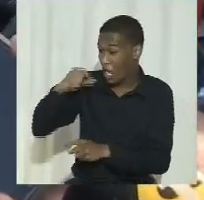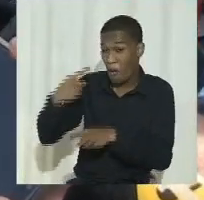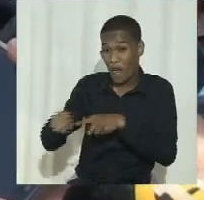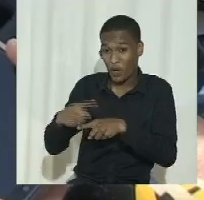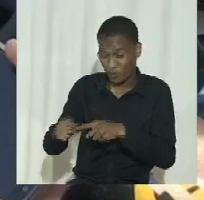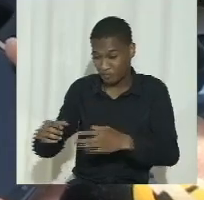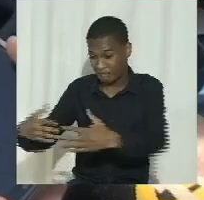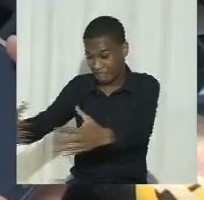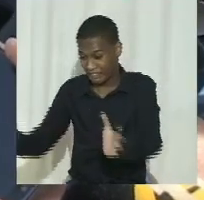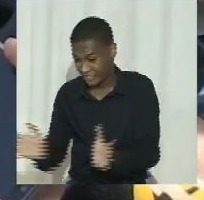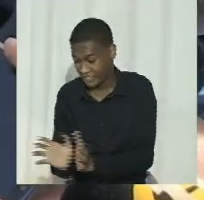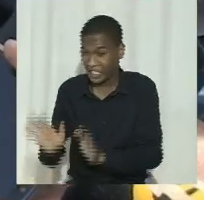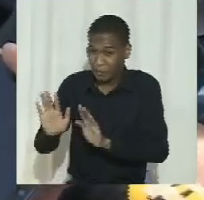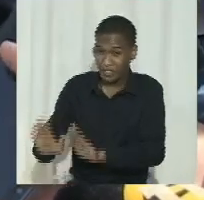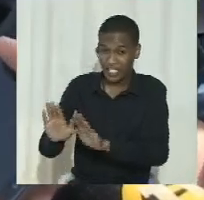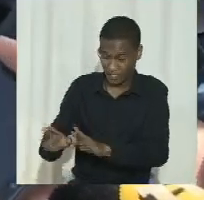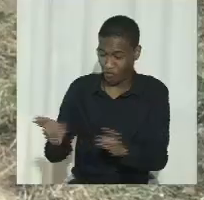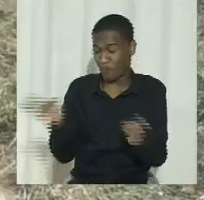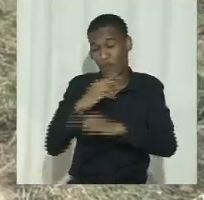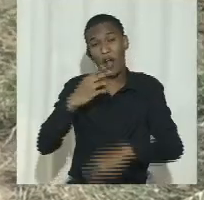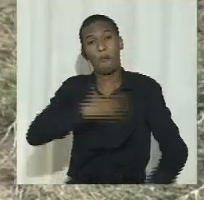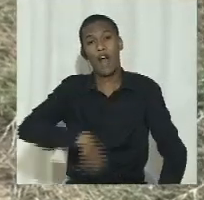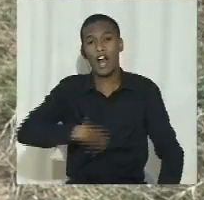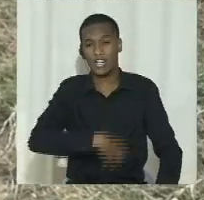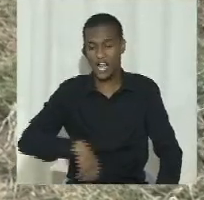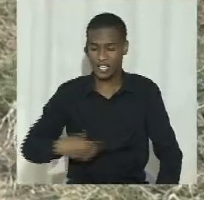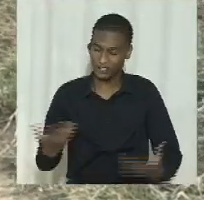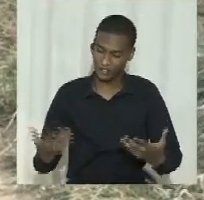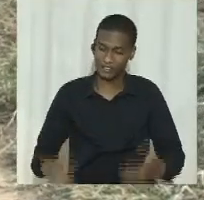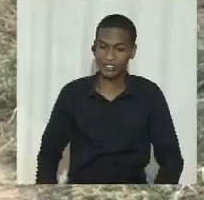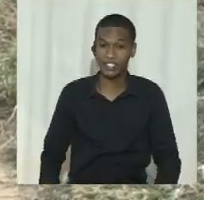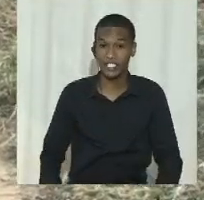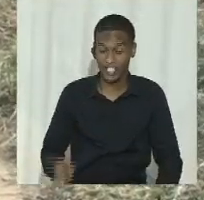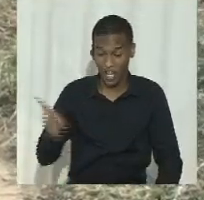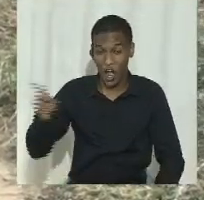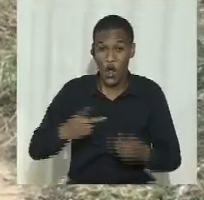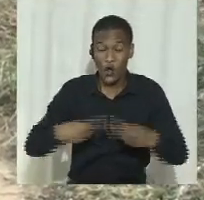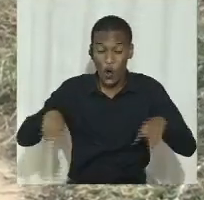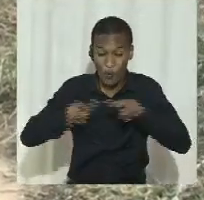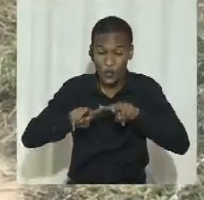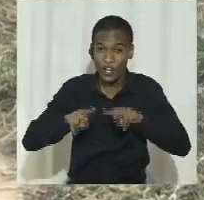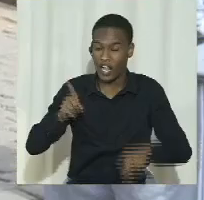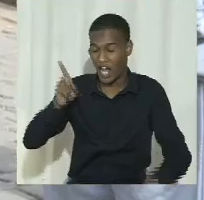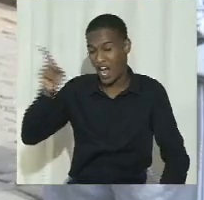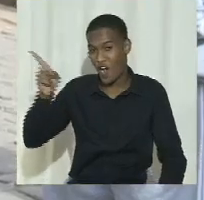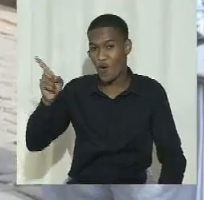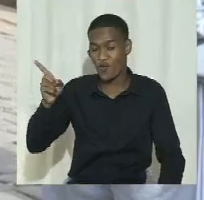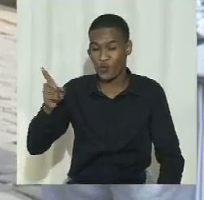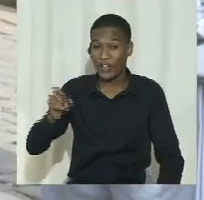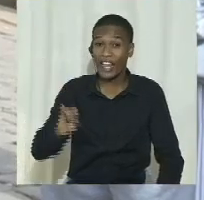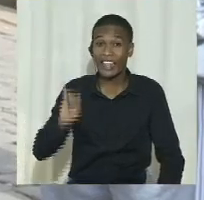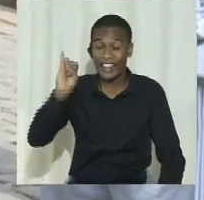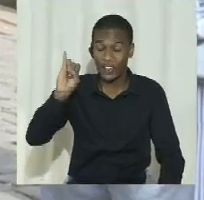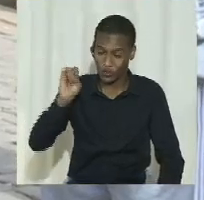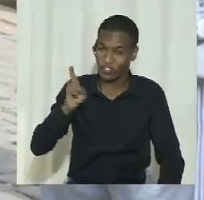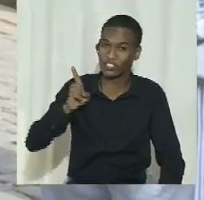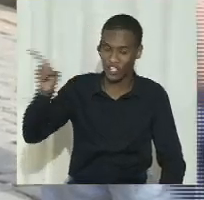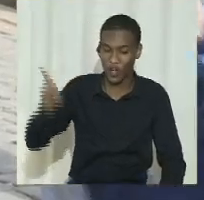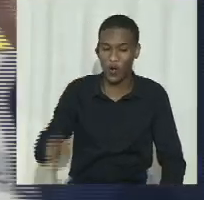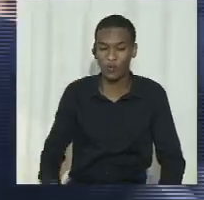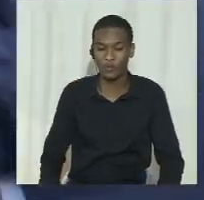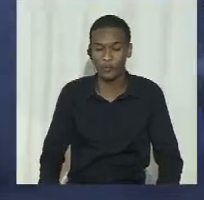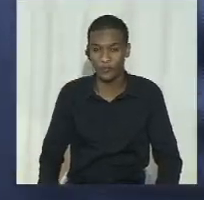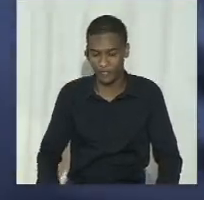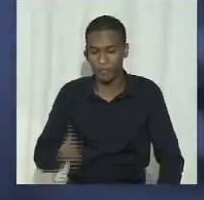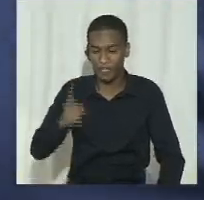dia miteraka tsy fahasalamana izany. Kômina Ambavady Tokana ity Itaosy Antananarivo no tanàn'dehibe misy ny tetikasa voalohany